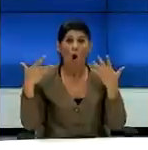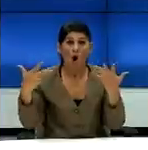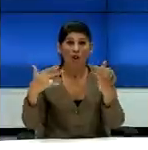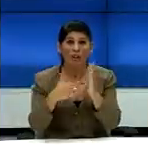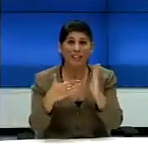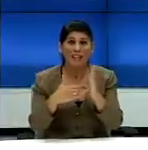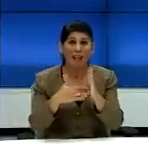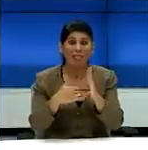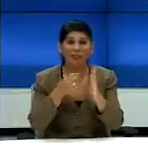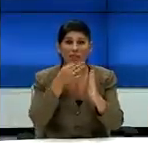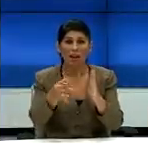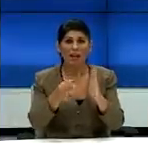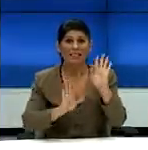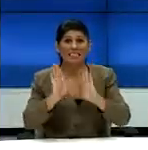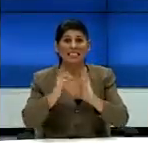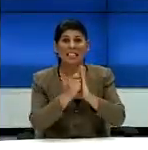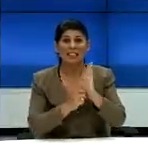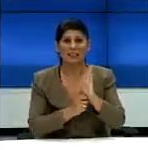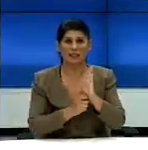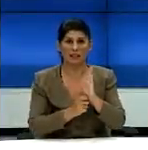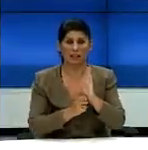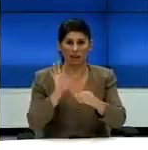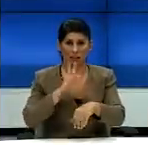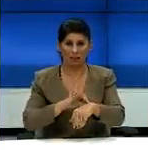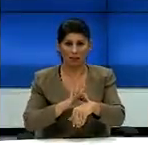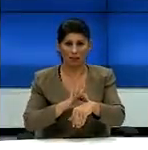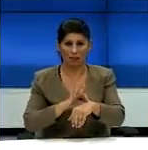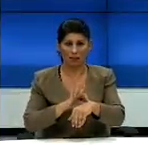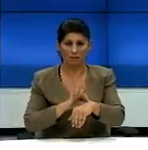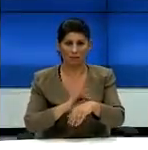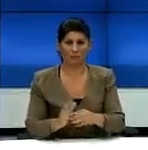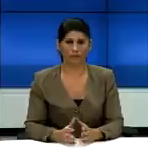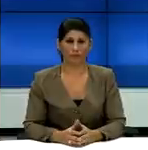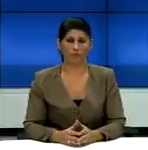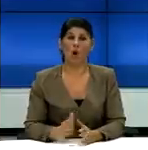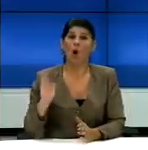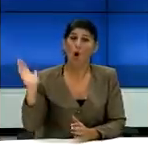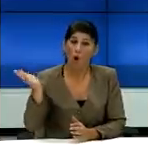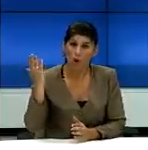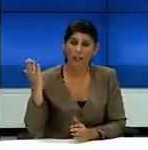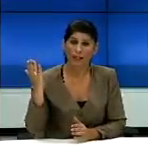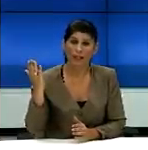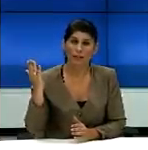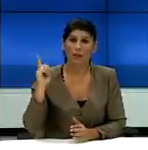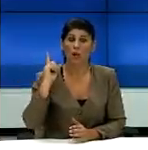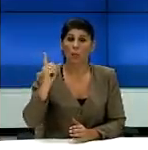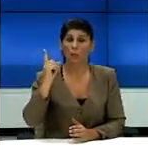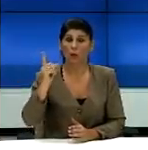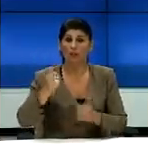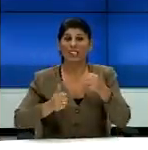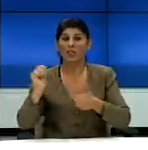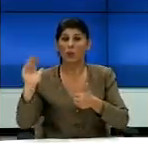8.000 λέει η στατιστική σας τα κρούσματα τα εισερχόμενα από τον τουρισμό, όταν την πρώτη εβδόμου,